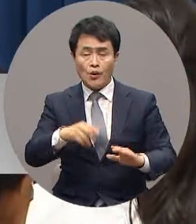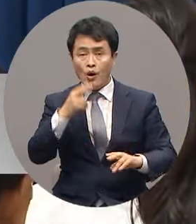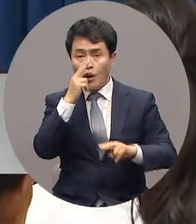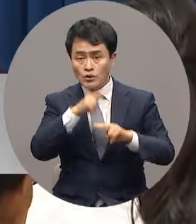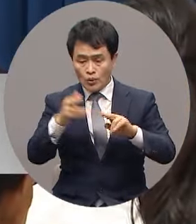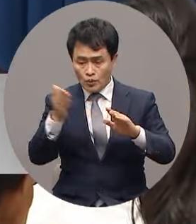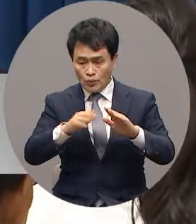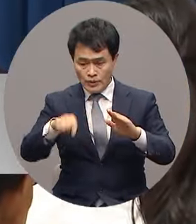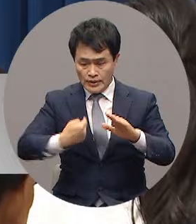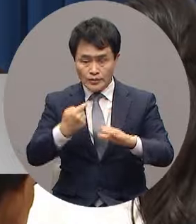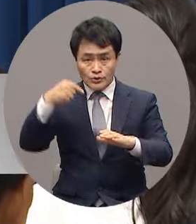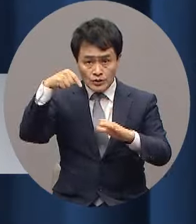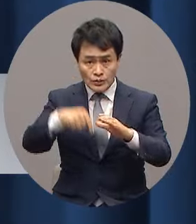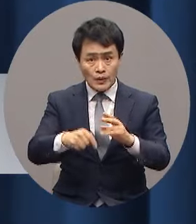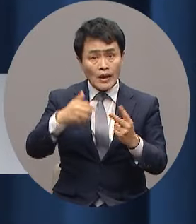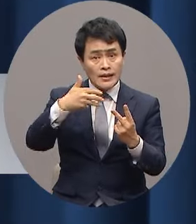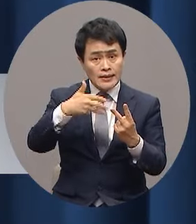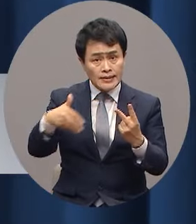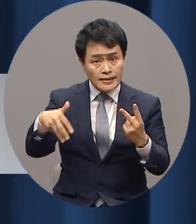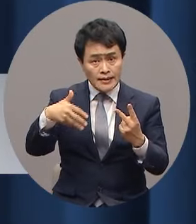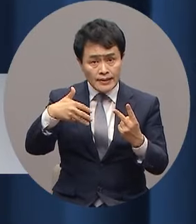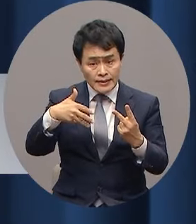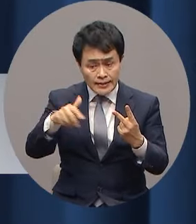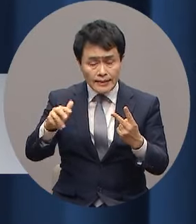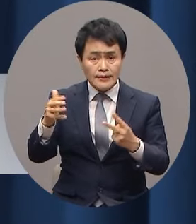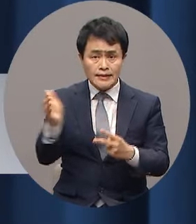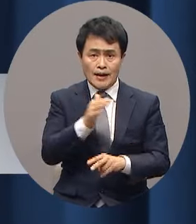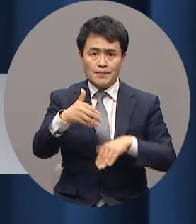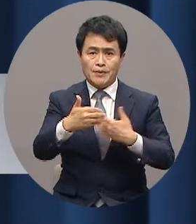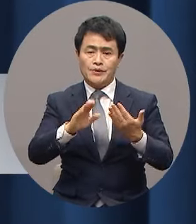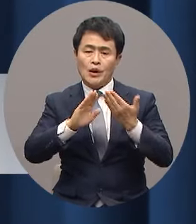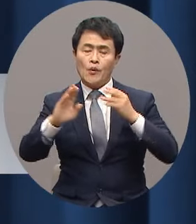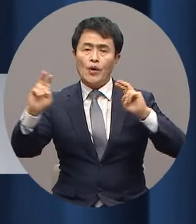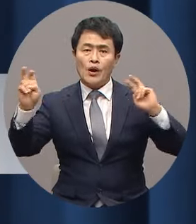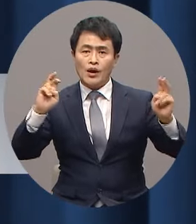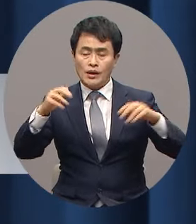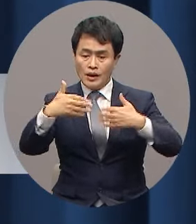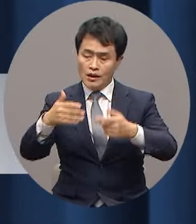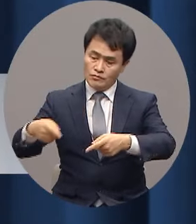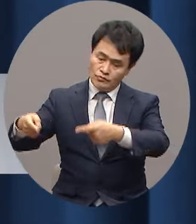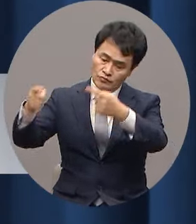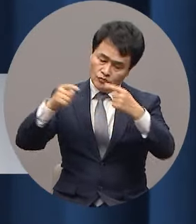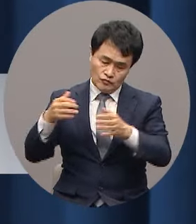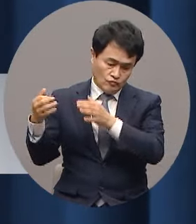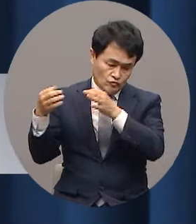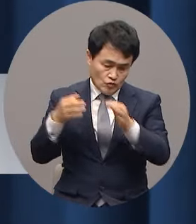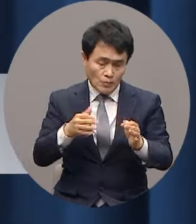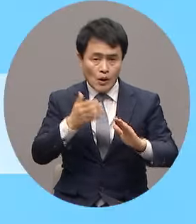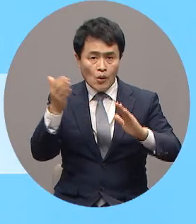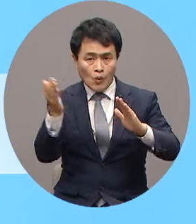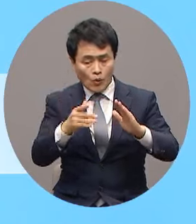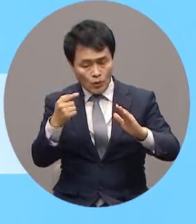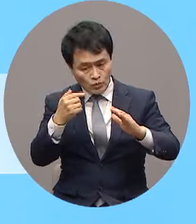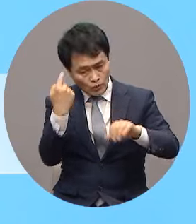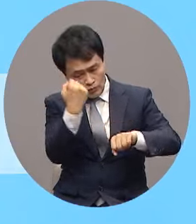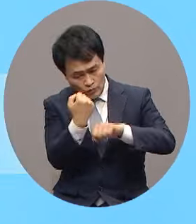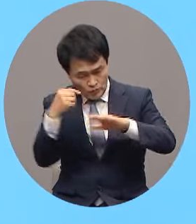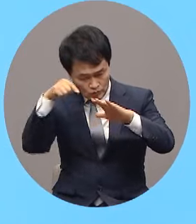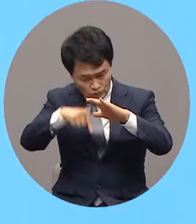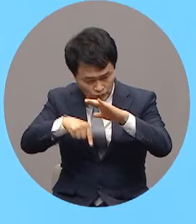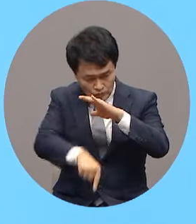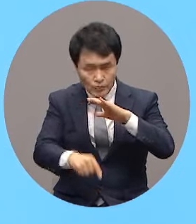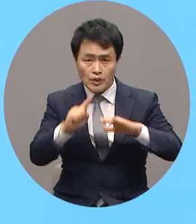수행하고 2차 시추는 2차 시추 단계부터 해외 석유 메이저 기업 등의 투자를 받아 공동 개발에 나선다는